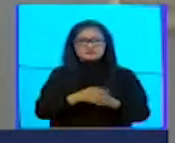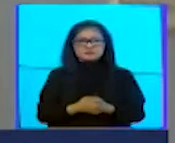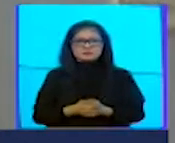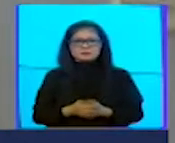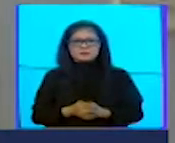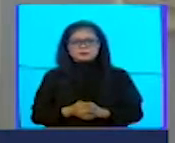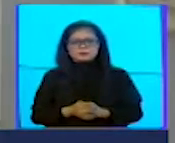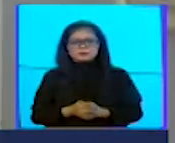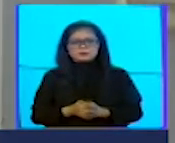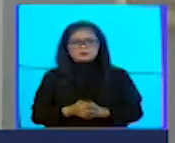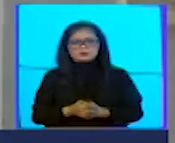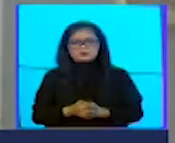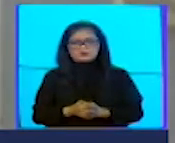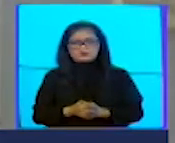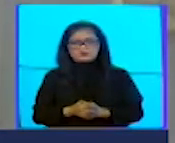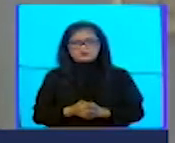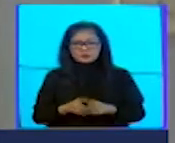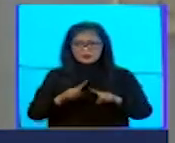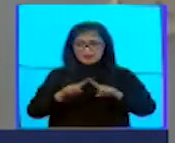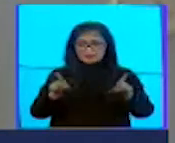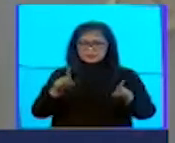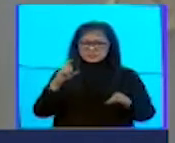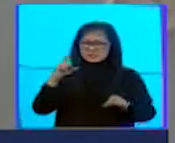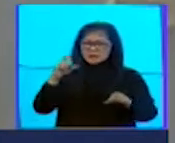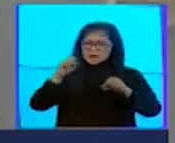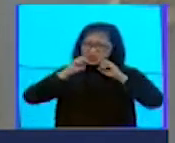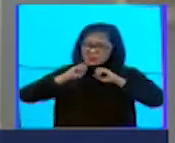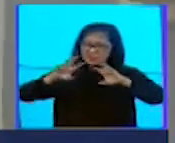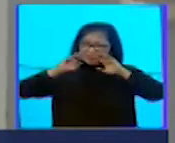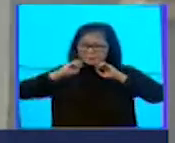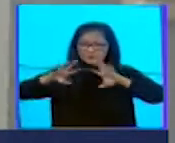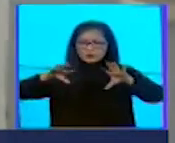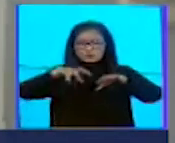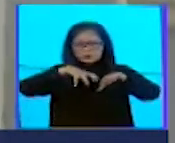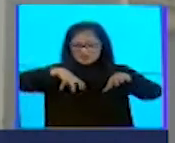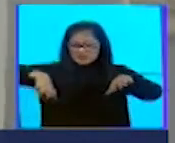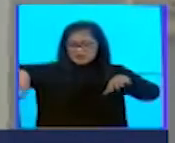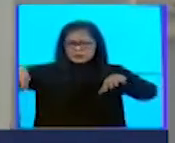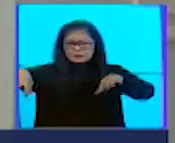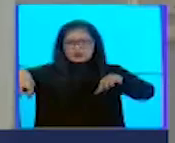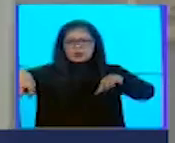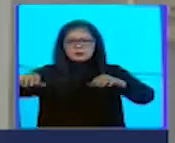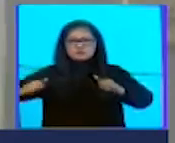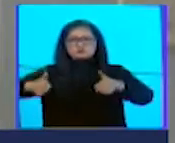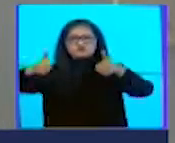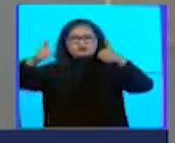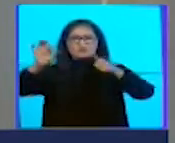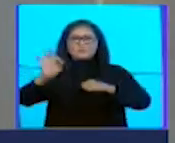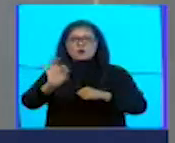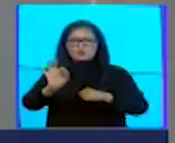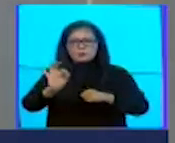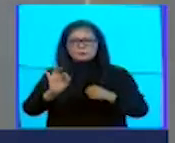ke daerah bahwa modern itu untuk khusus juga kenapa atau mungkin kurang informasi